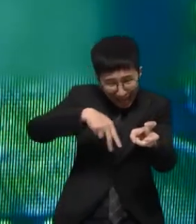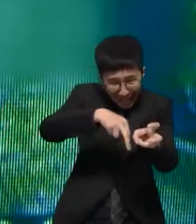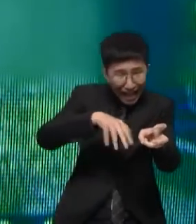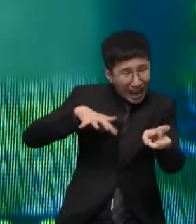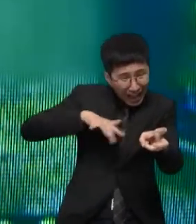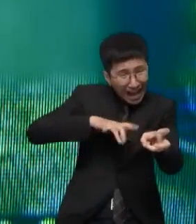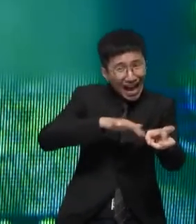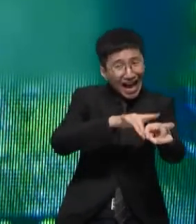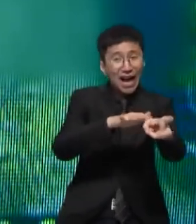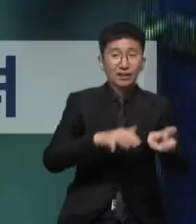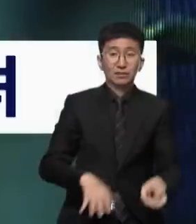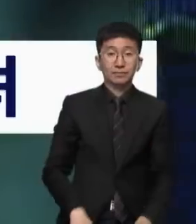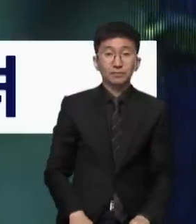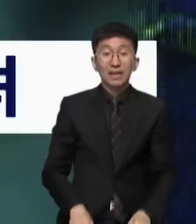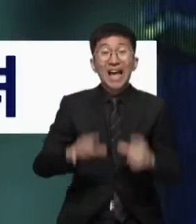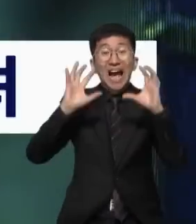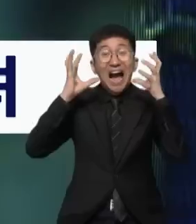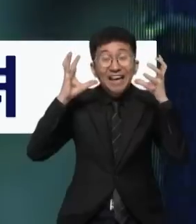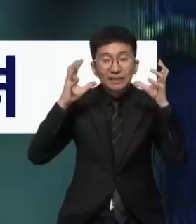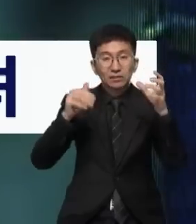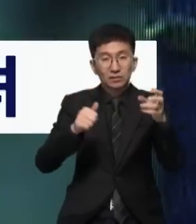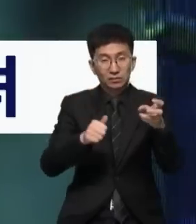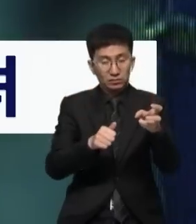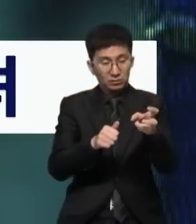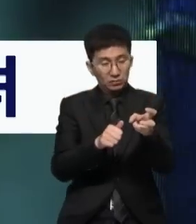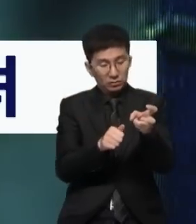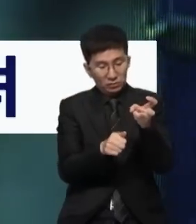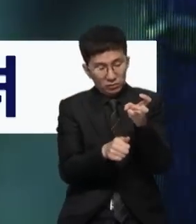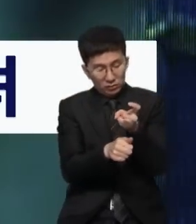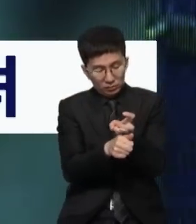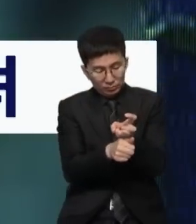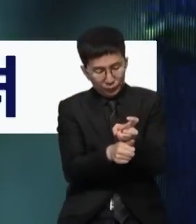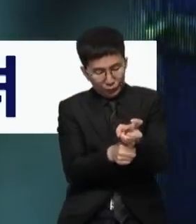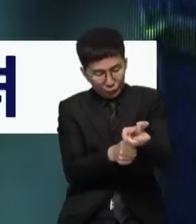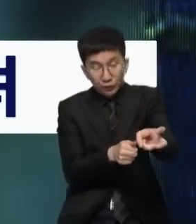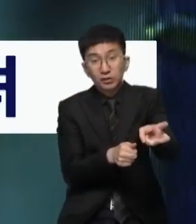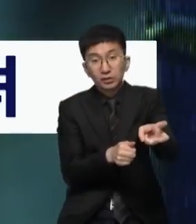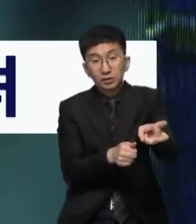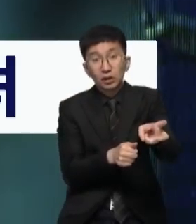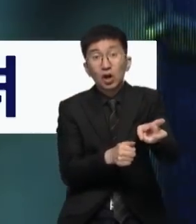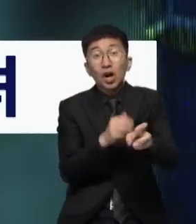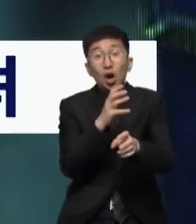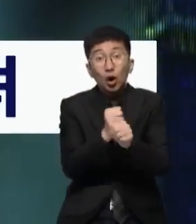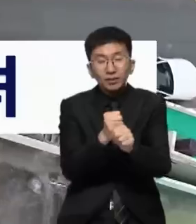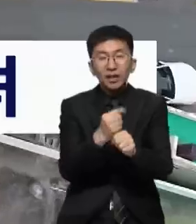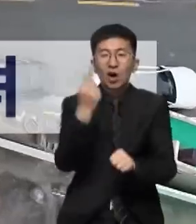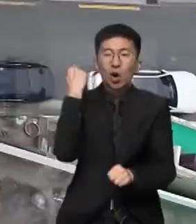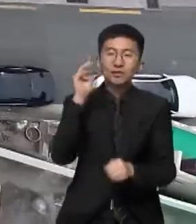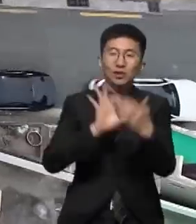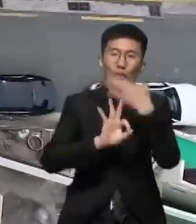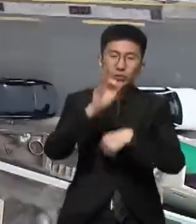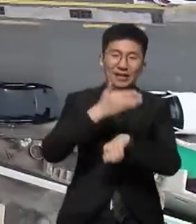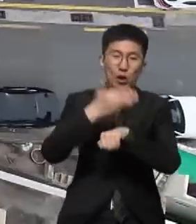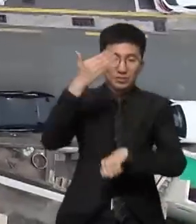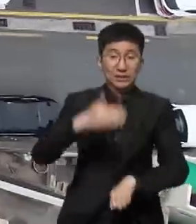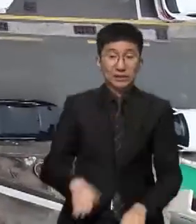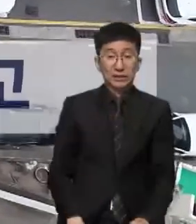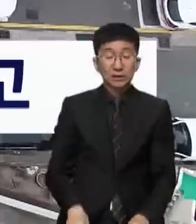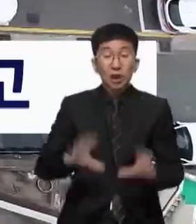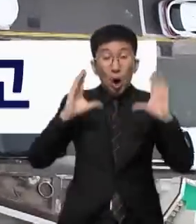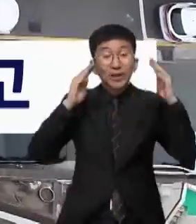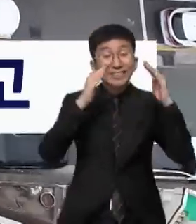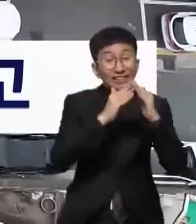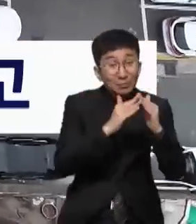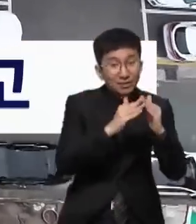뛰어갑니다. 3살 A군이 차량 뒤쪽에 깔리는 사고가 난 건 어제 오전 9시쯤. 어린이집